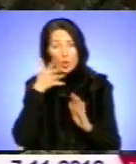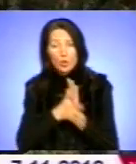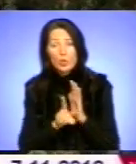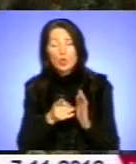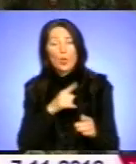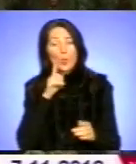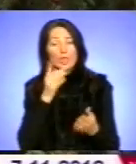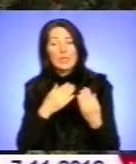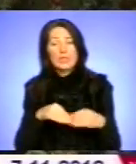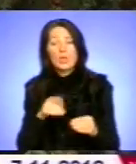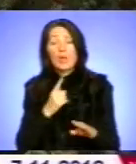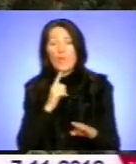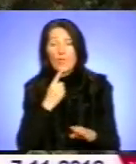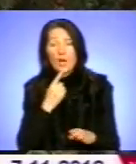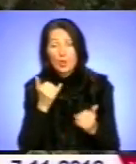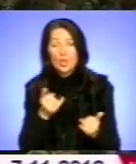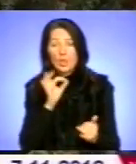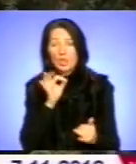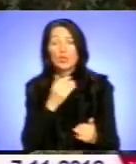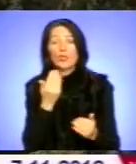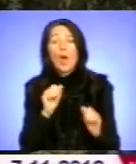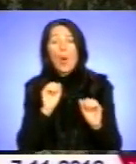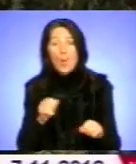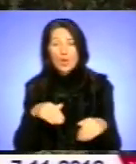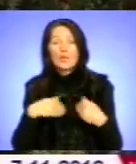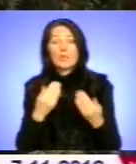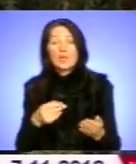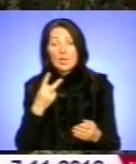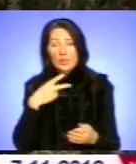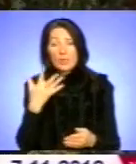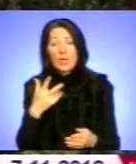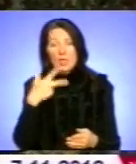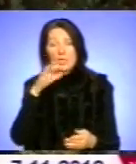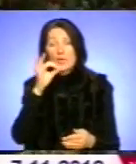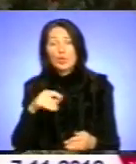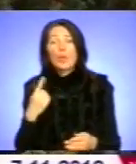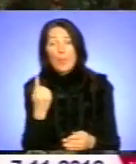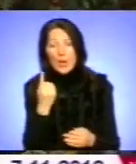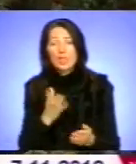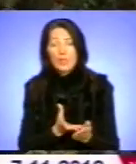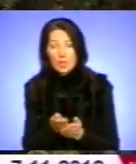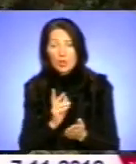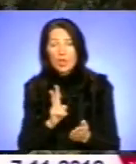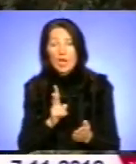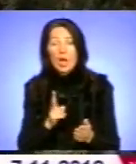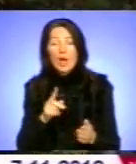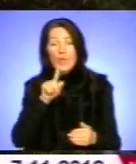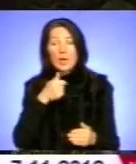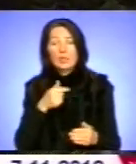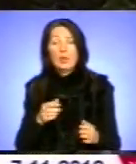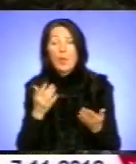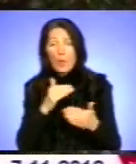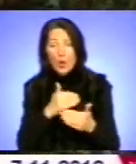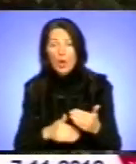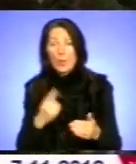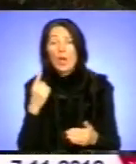важко зараз сказати, що вона може внести 25-30% першого внеску, як вимагається в програмі доступного житла. Тут